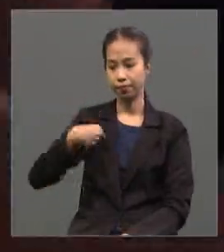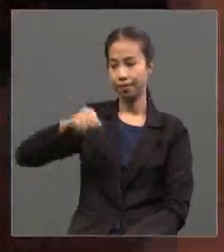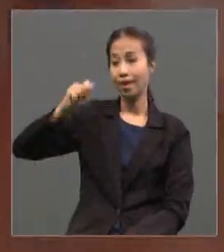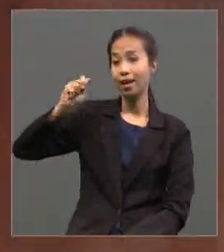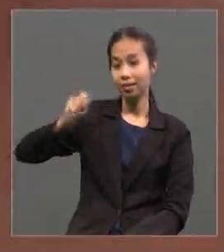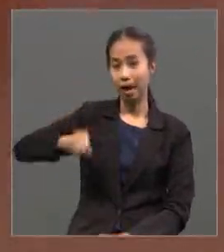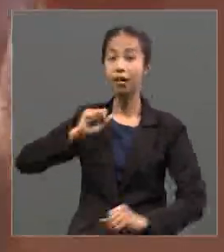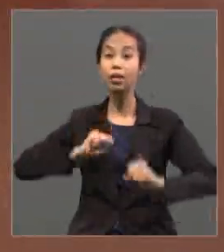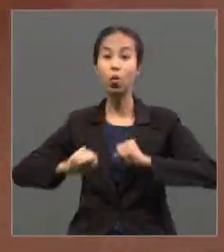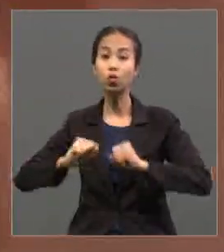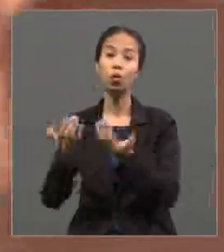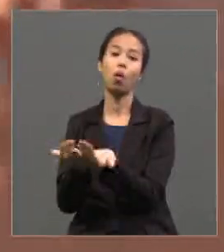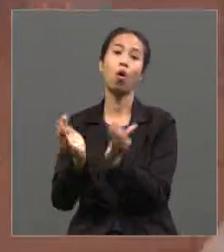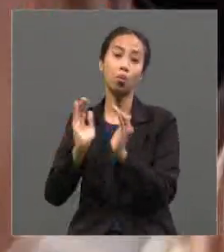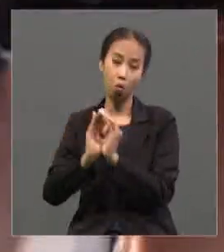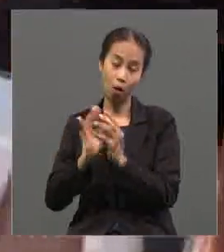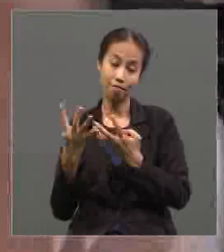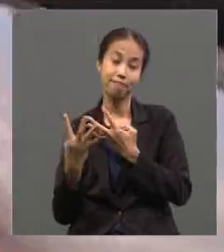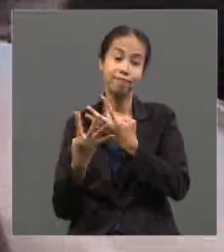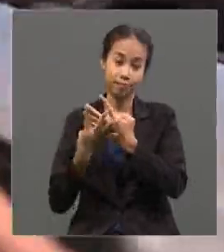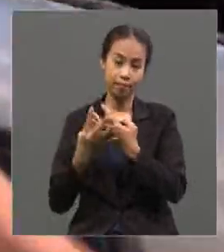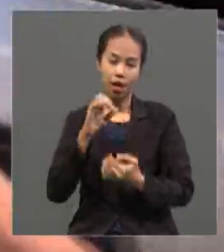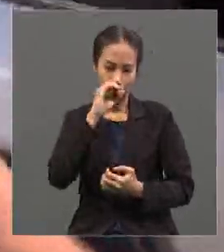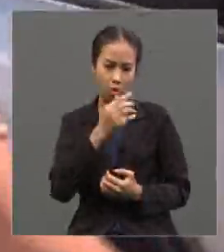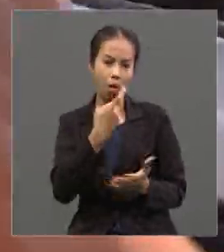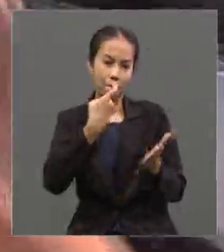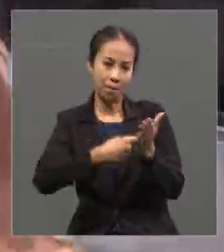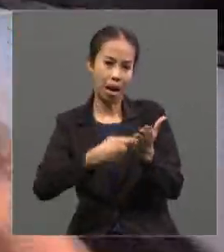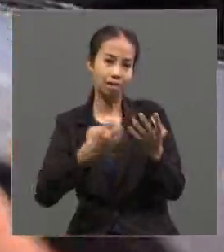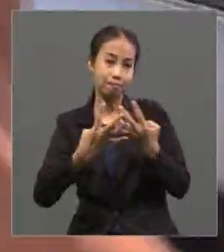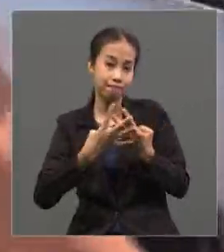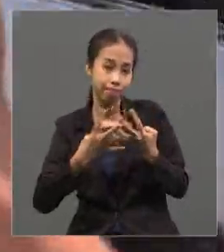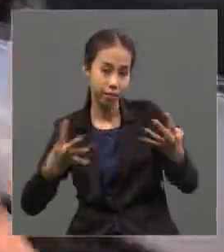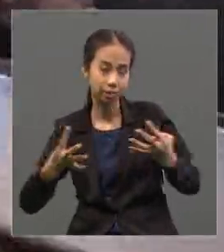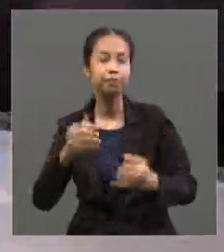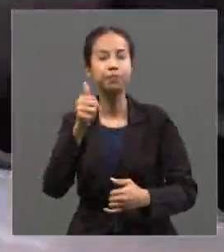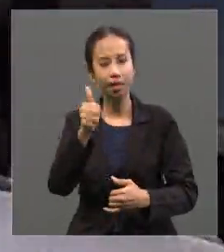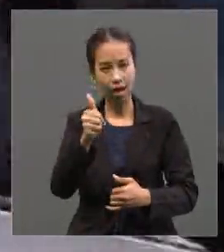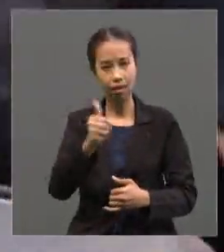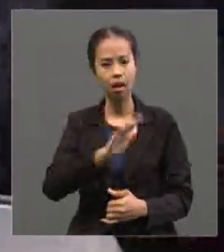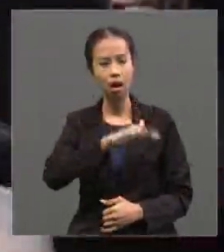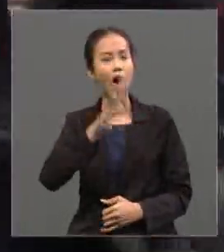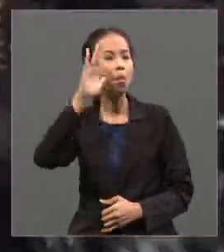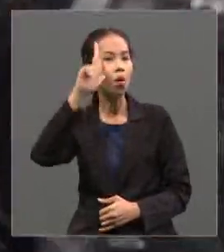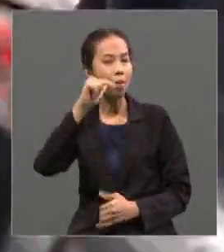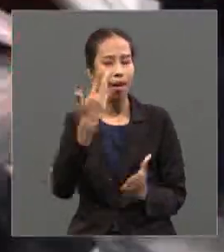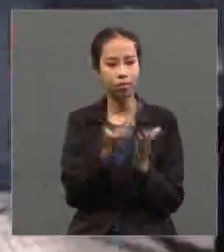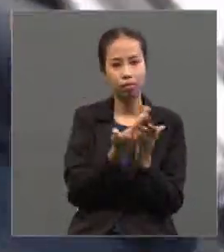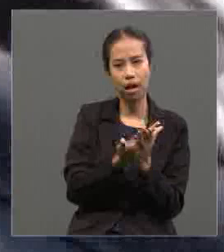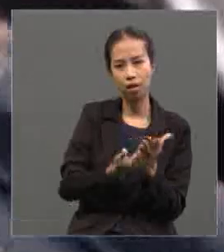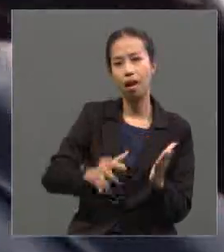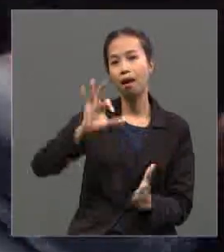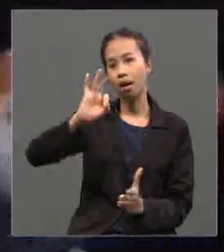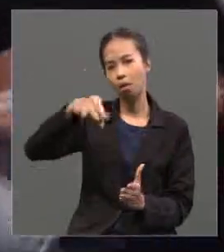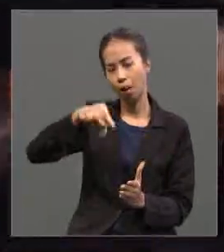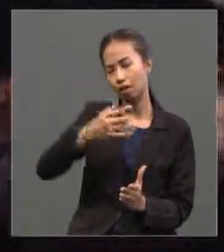บครัวจังหวัดนครปฐมก็ให้ประกันตัวแม่ของน้องวัย8เดือนนะครับโดยที่พ่อแม่ได้ยื่นหลักทรัพย์เป็นเงินสด